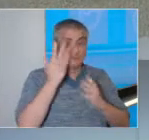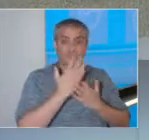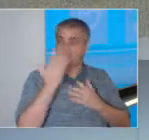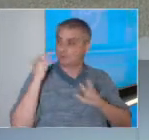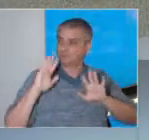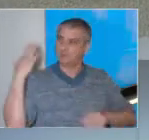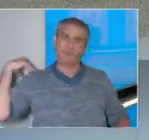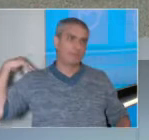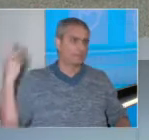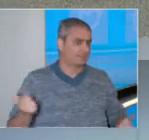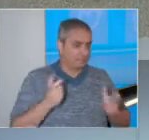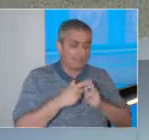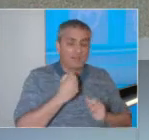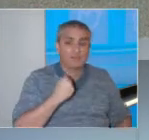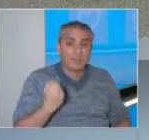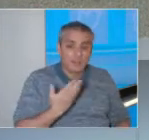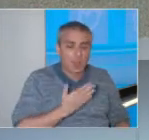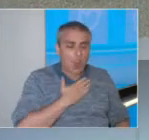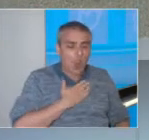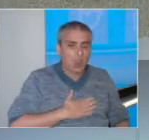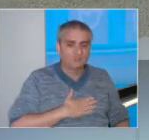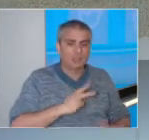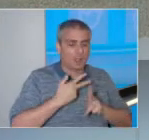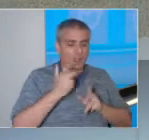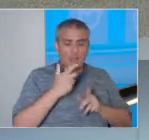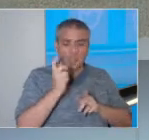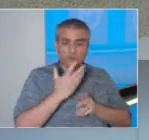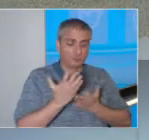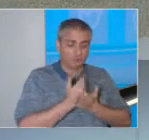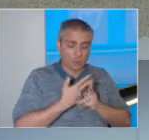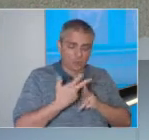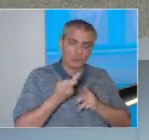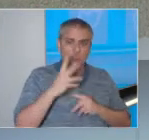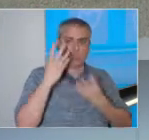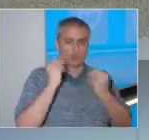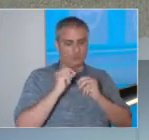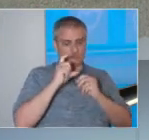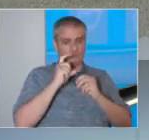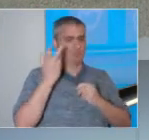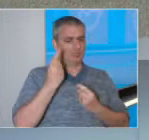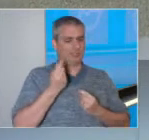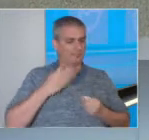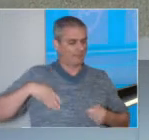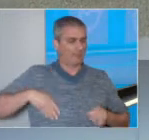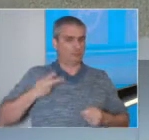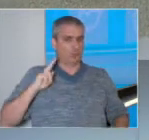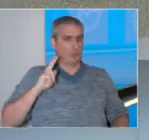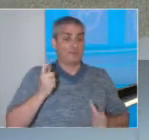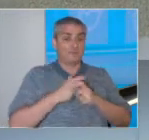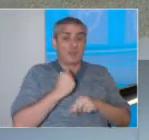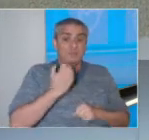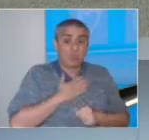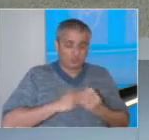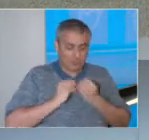מאז ספטמבר. מפלגת ימינה רוצה שהנטו של התושב יהיה טוב יותר ויהיה לו יותר כסף בכיס. מפלגת ימינה